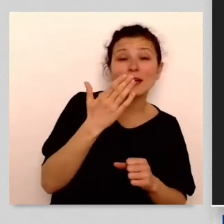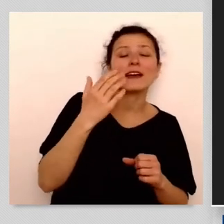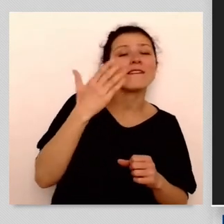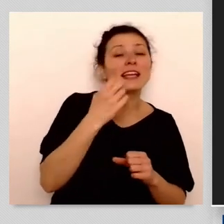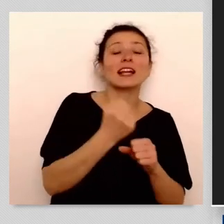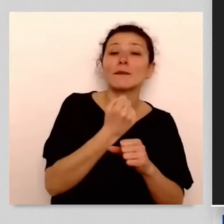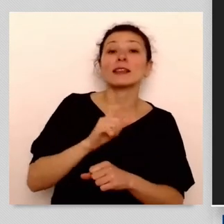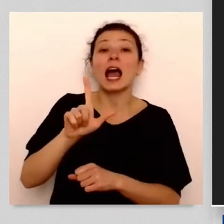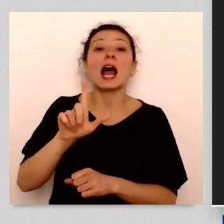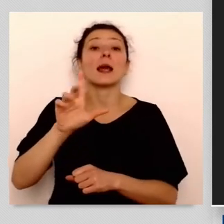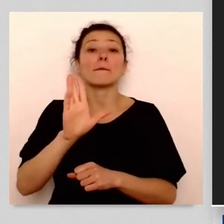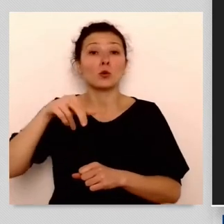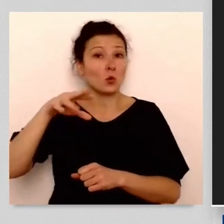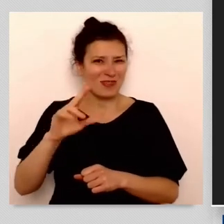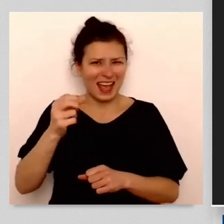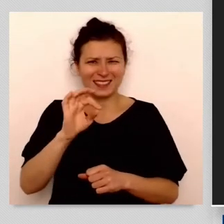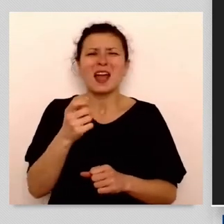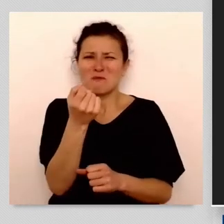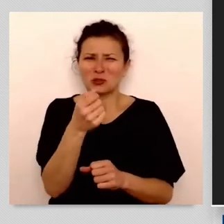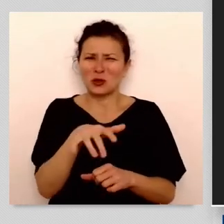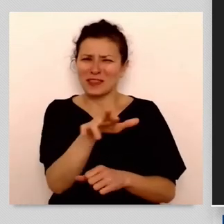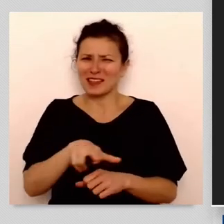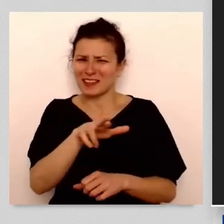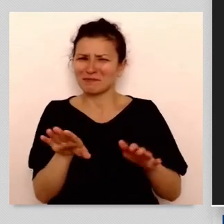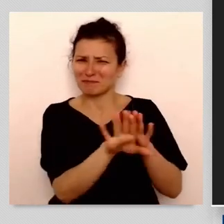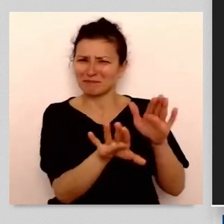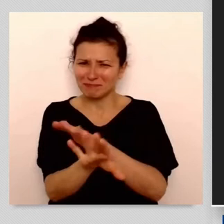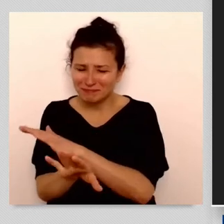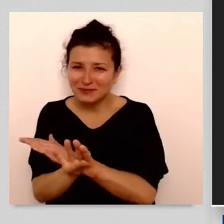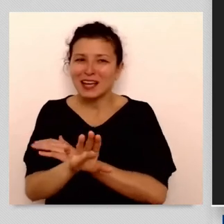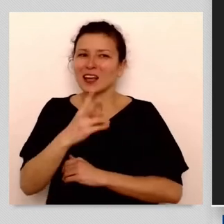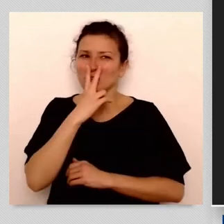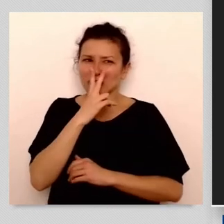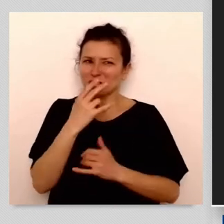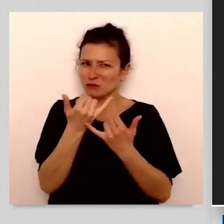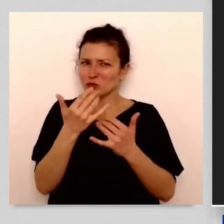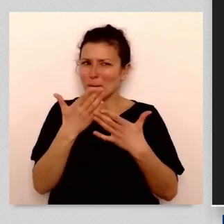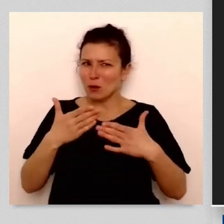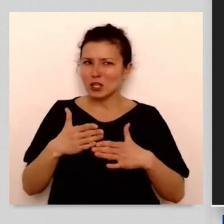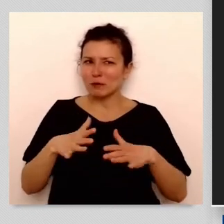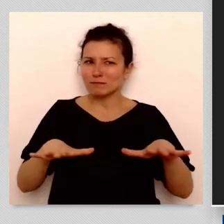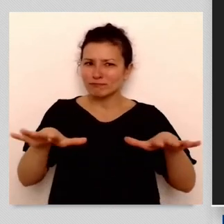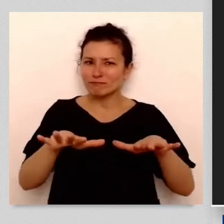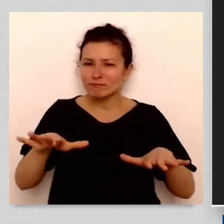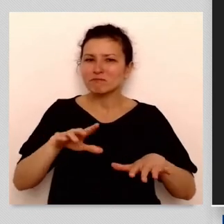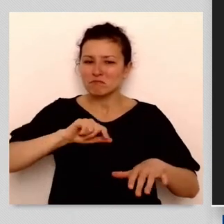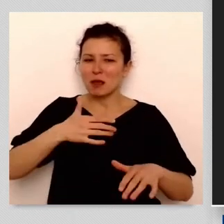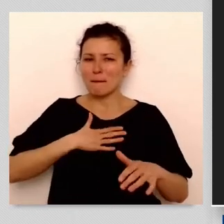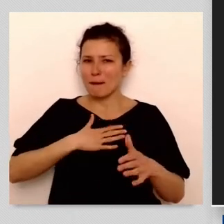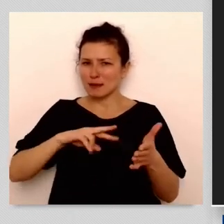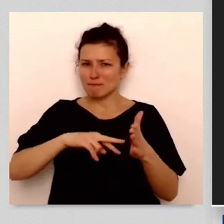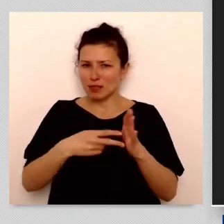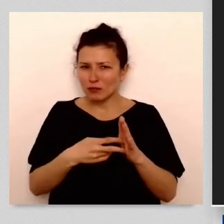pominięte. I to też widać w tej chwili w różnego rodzaju podziałach, które mamy zaplanowane, jeśli chodzi o te